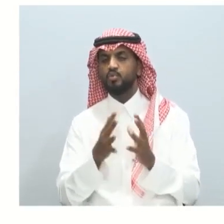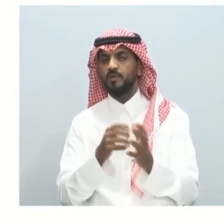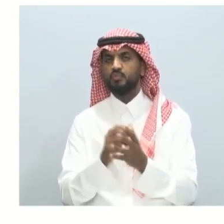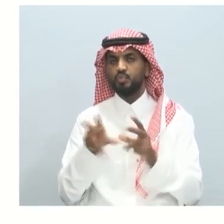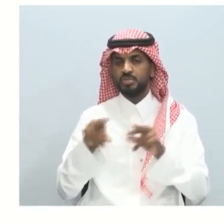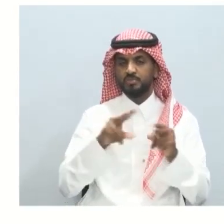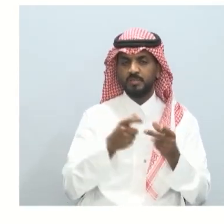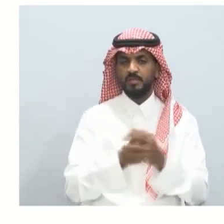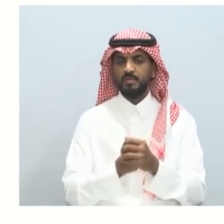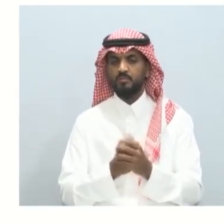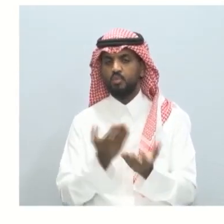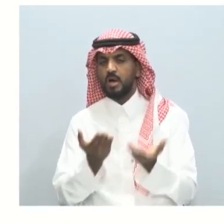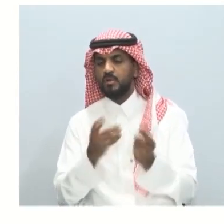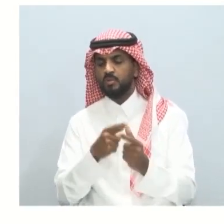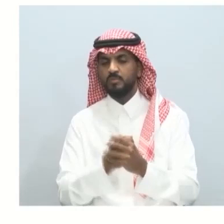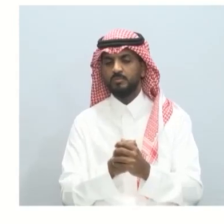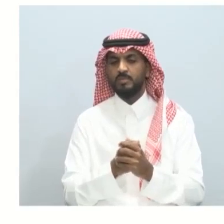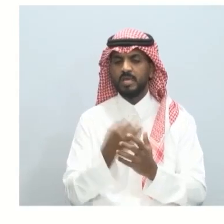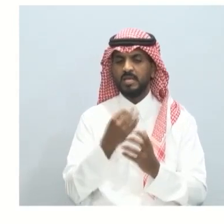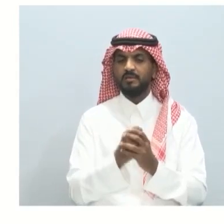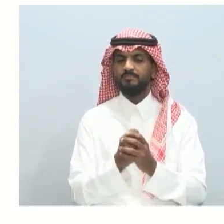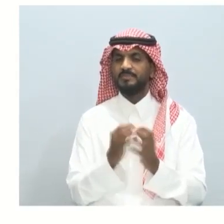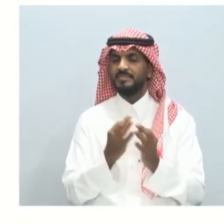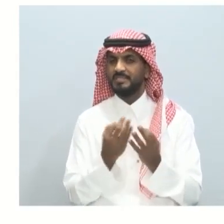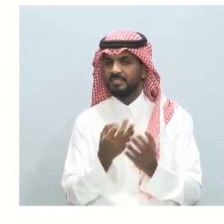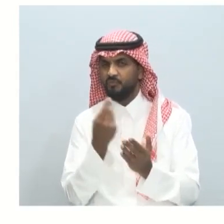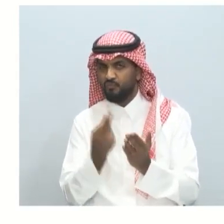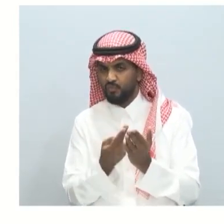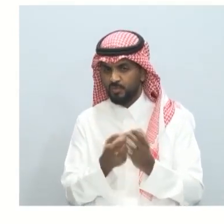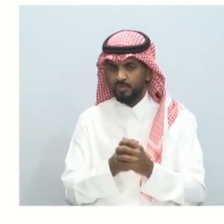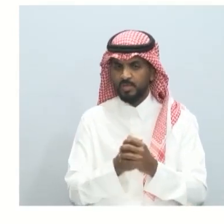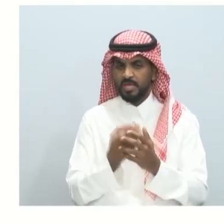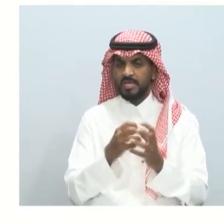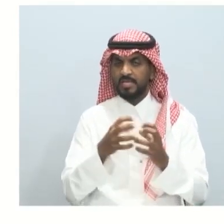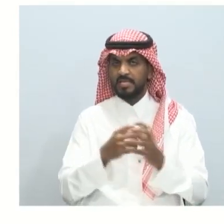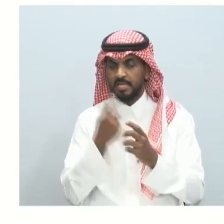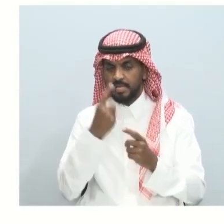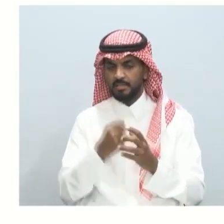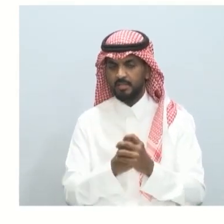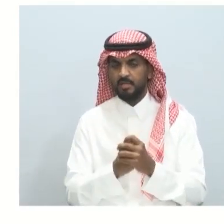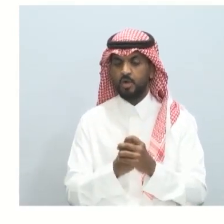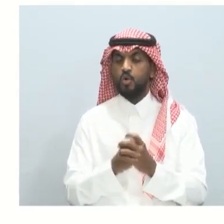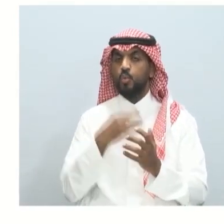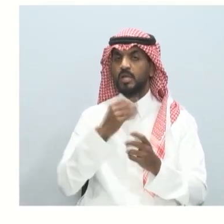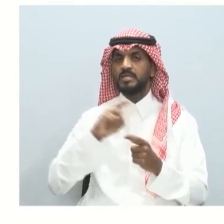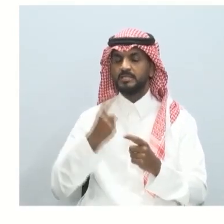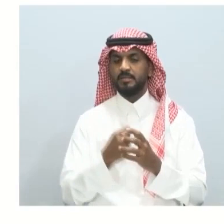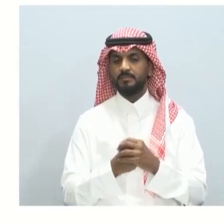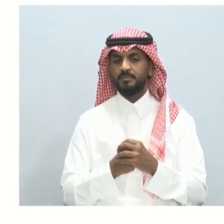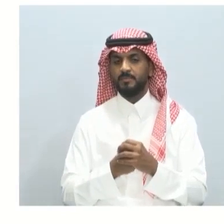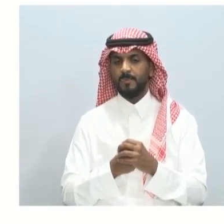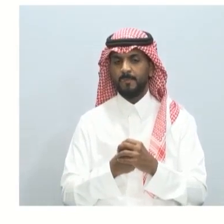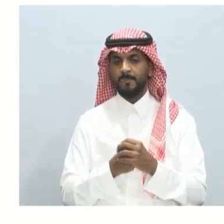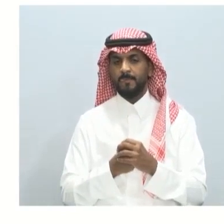لكل من انواع القرائيه الاتيه القراءه التمهيديه وقراءه الصفوح وكذلك القراءه التحليليه الناقده وكذلك القراءه السريعه هنا